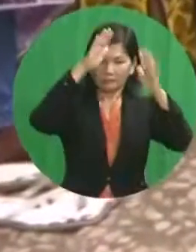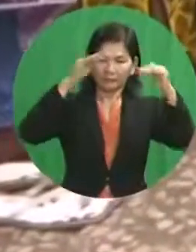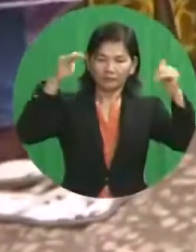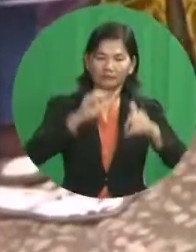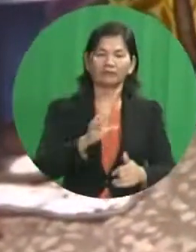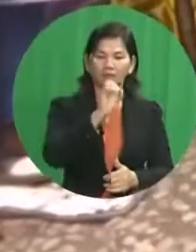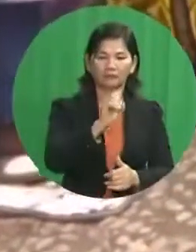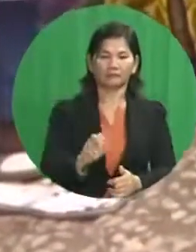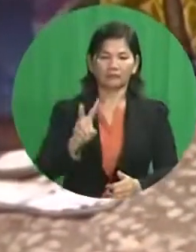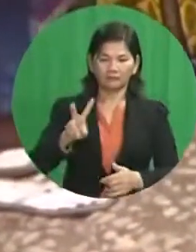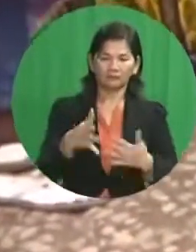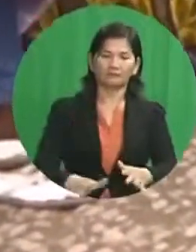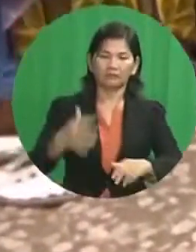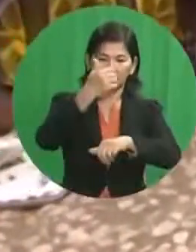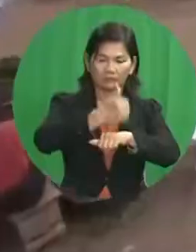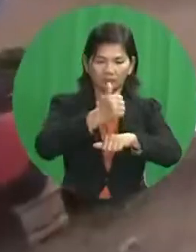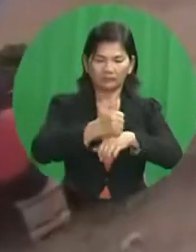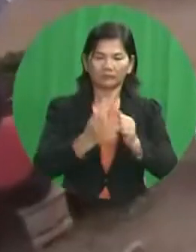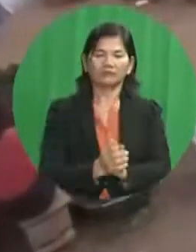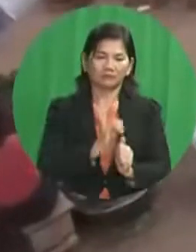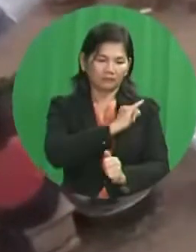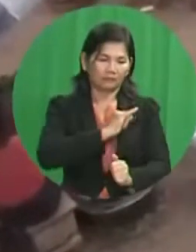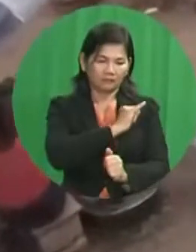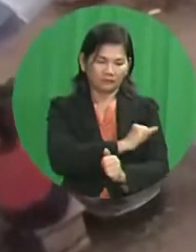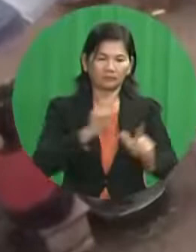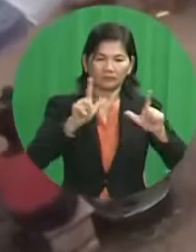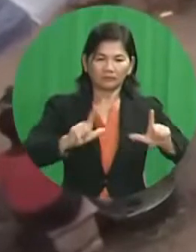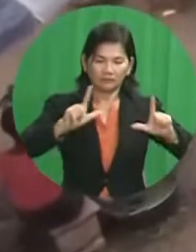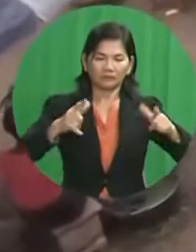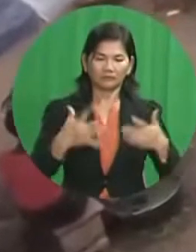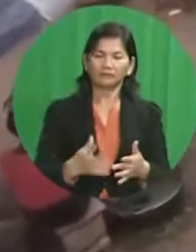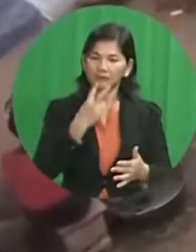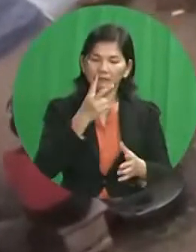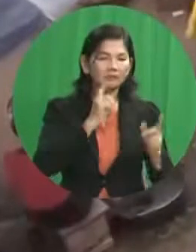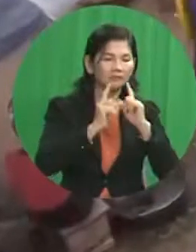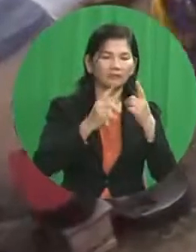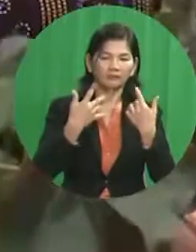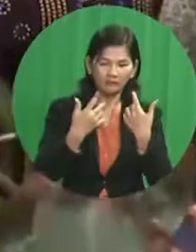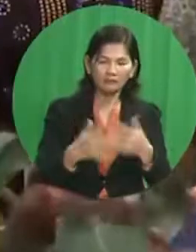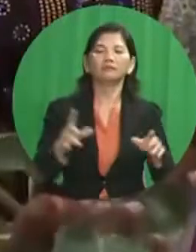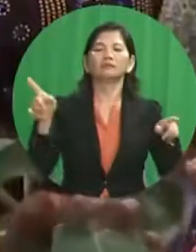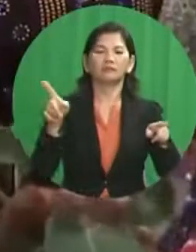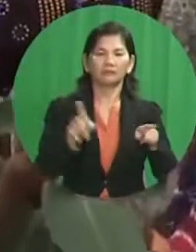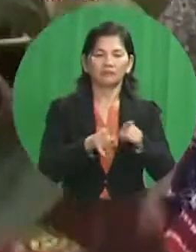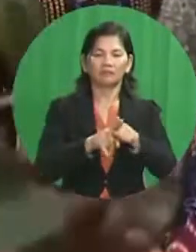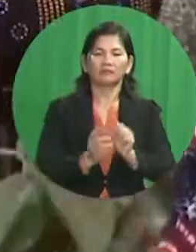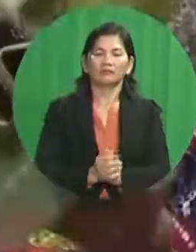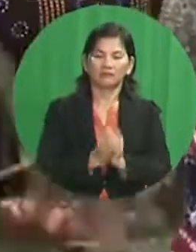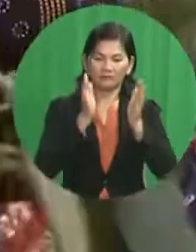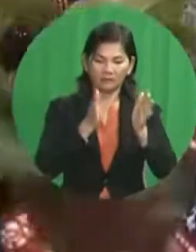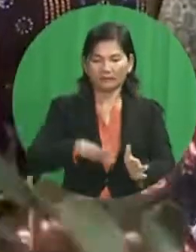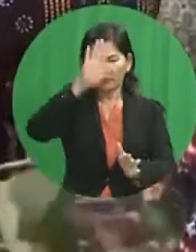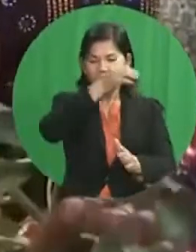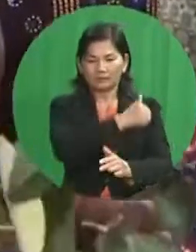អូវូក៏បាននាំមេដឹកនាំជនជាតិភាគតិចមួយចំនួនមកជួបពិភាក្សាគ្នាផងដែរទន្ទឹមទៅនឹងនេះព្រះអង្គបាន